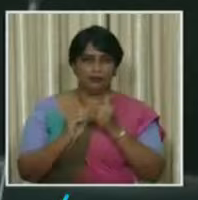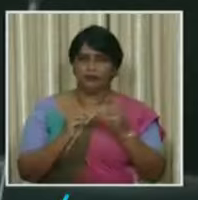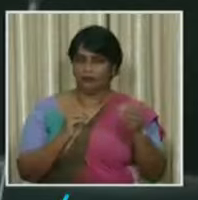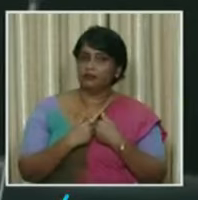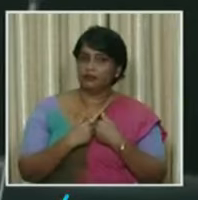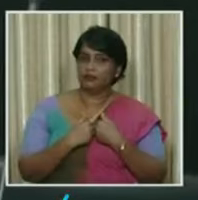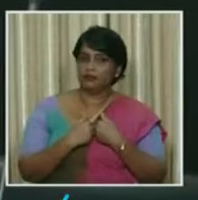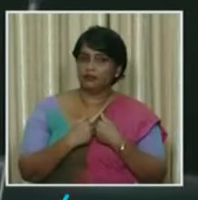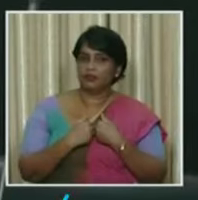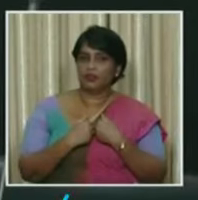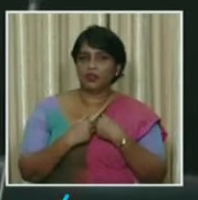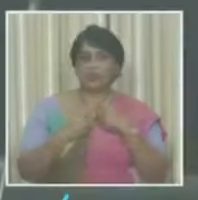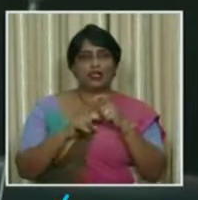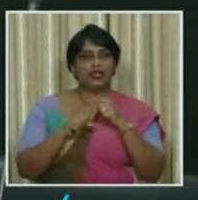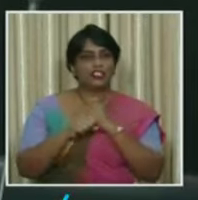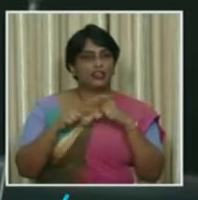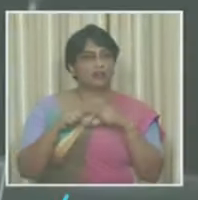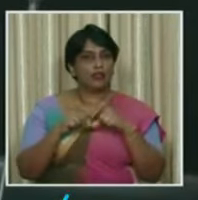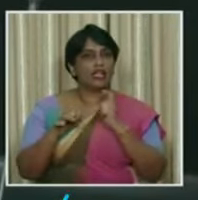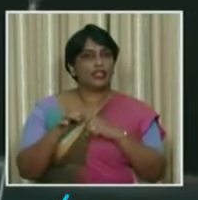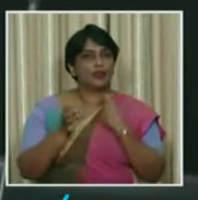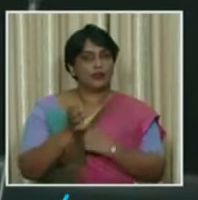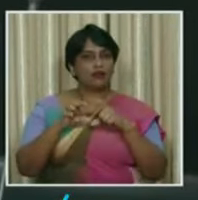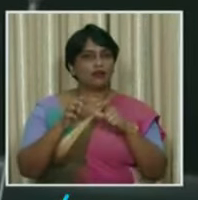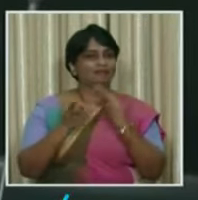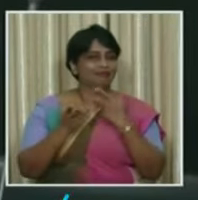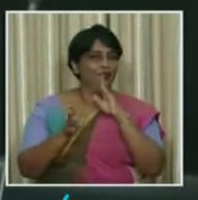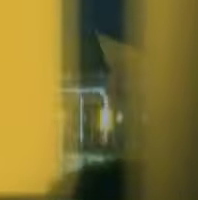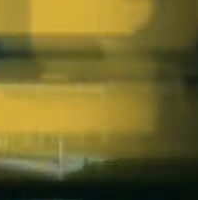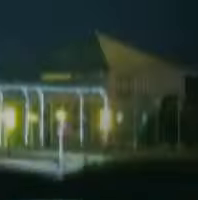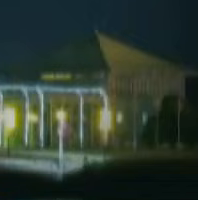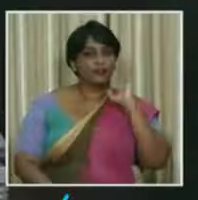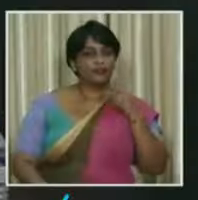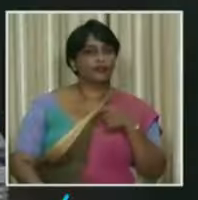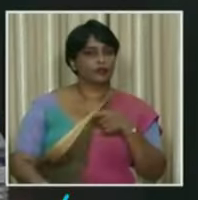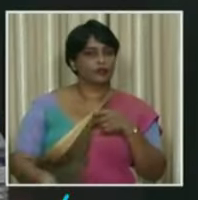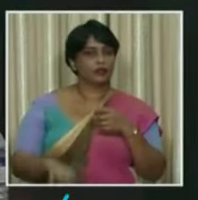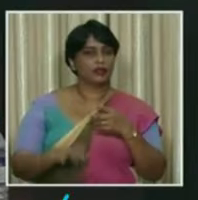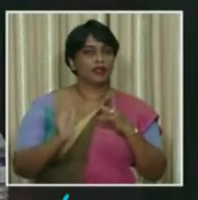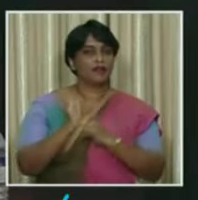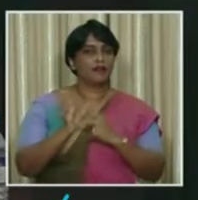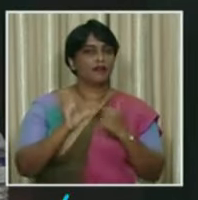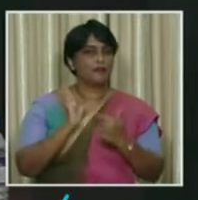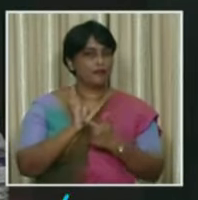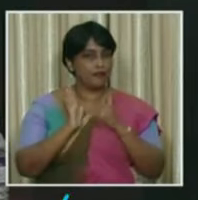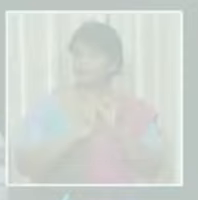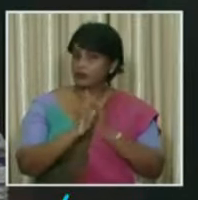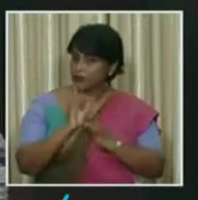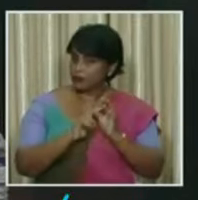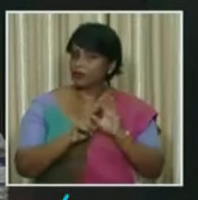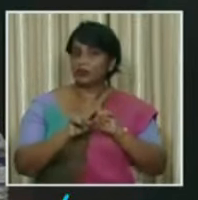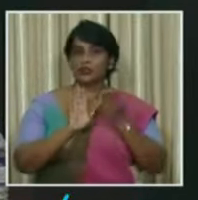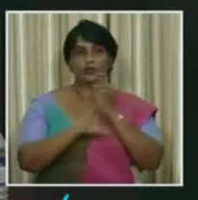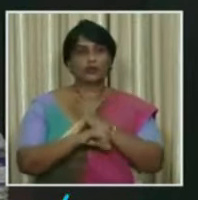ඇතුළත අපිට විද්‍යුත් කාඩ්පත් ක්‍රමයක් QR ක්‍රමයක් හඳුන්වලා දෙන්න පුළුවන්කම ඇති වෙනවා වැට් එක හින්දා රටම ෆ්ලැට් වෙලා නැති ඉන්නේ